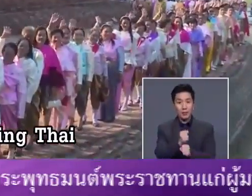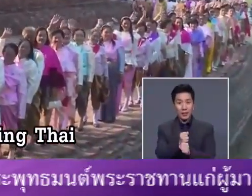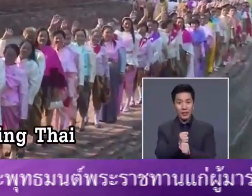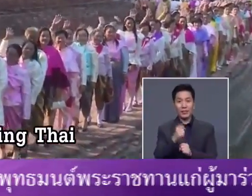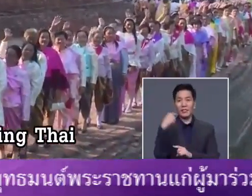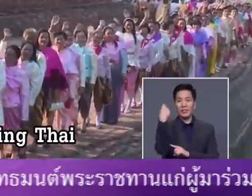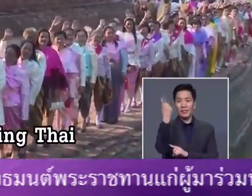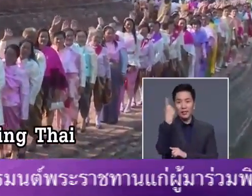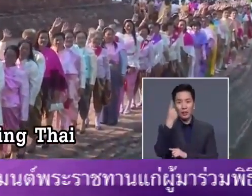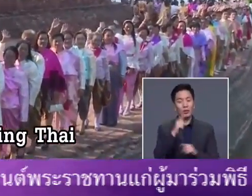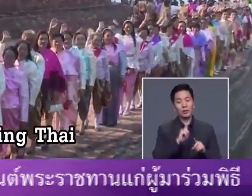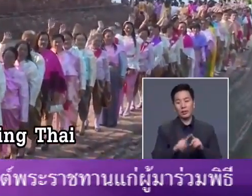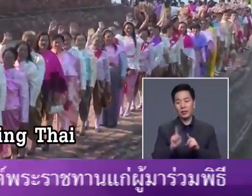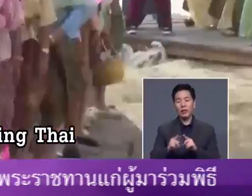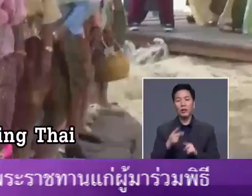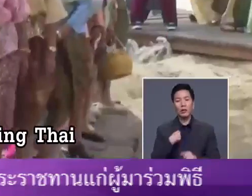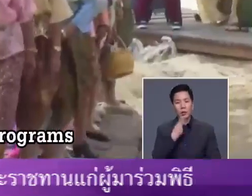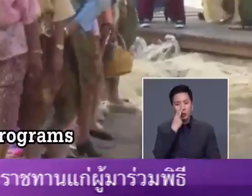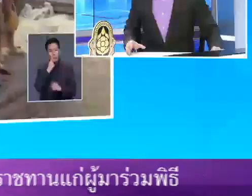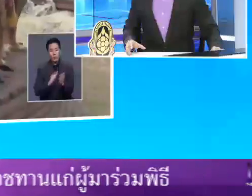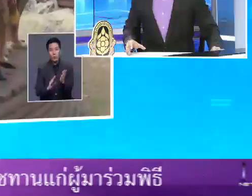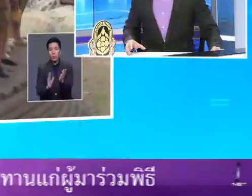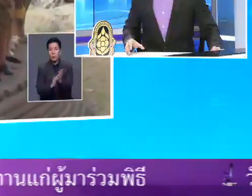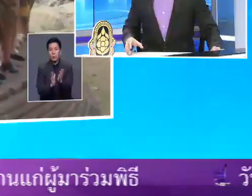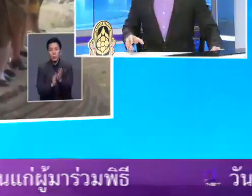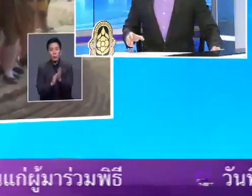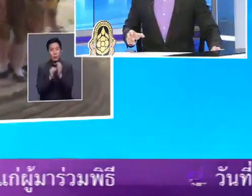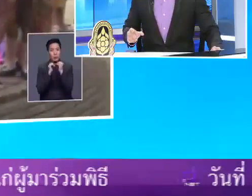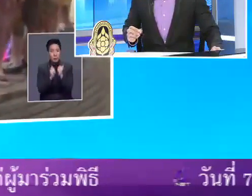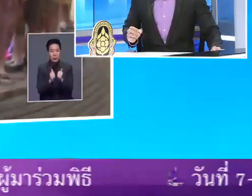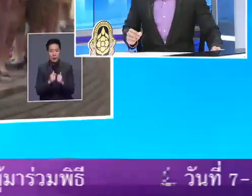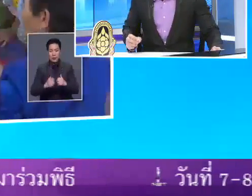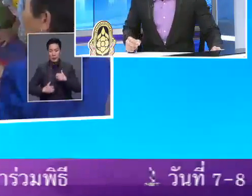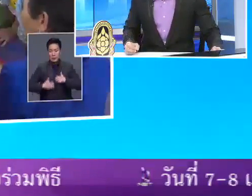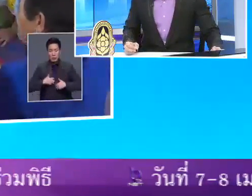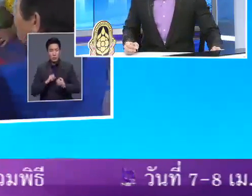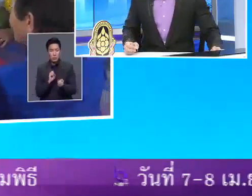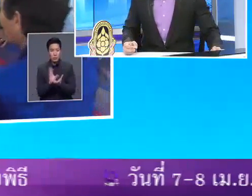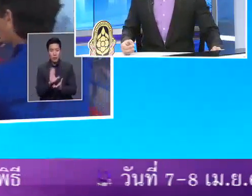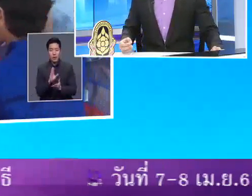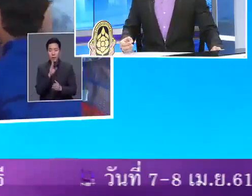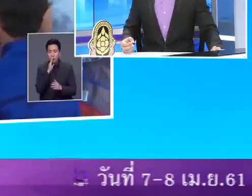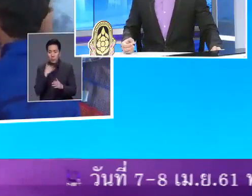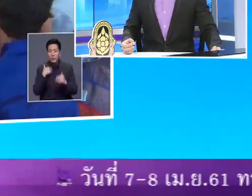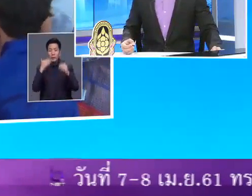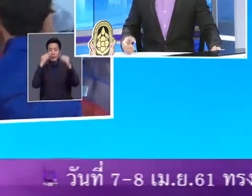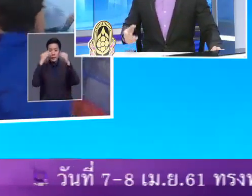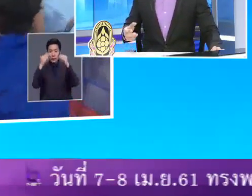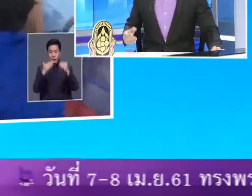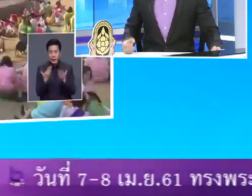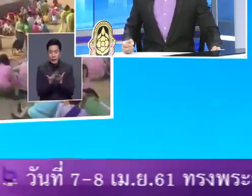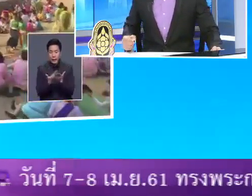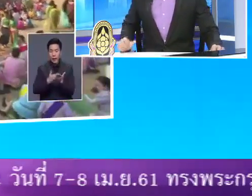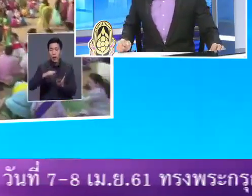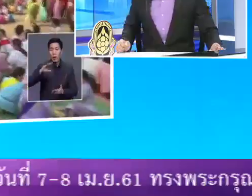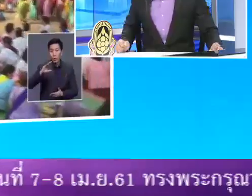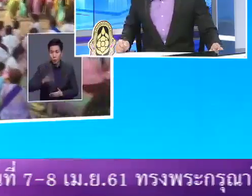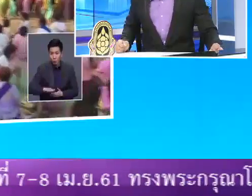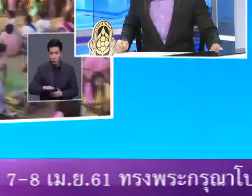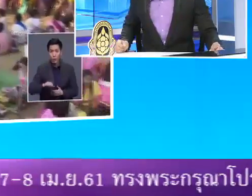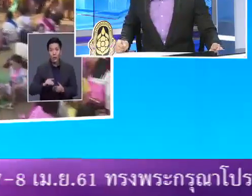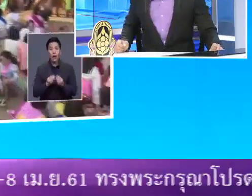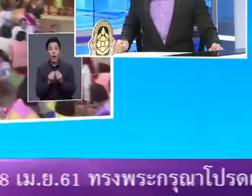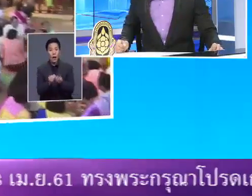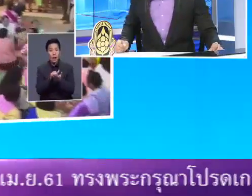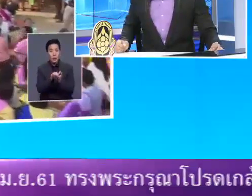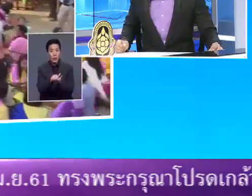มีนโยบายในการลดราคาหรือว่าให้บริการฟรีสำหรับผู้ที่แต่งกายด้วยชุดย้อนยุคก็ถือว่าเป็นกุศโลบายที่น่าส่งเสริมน